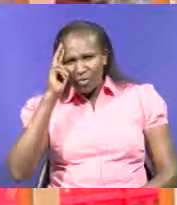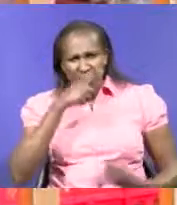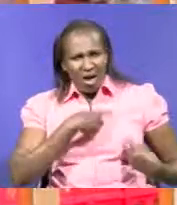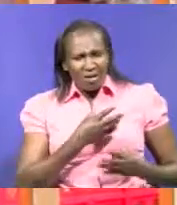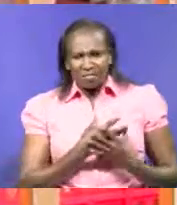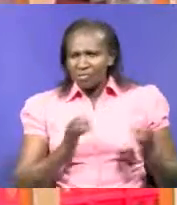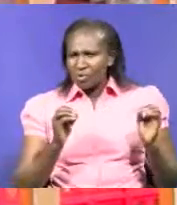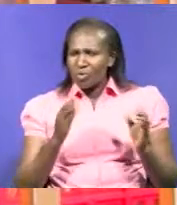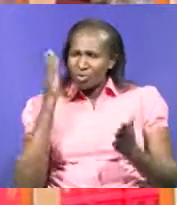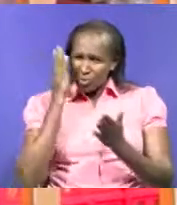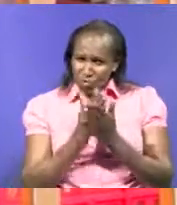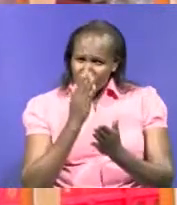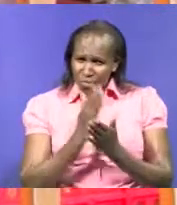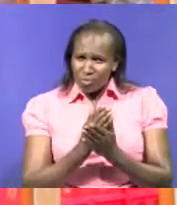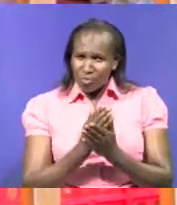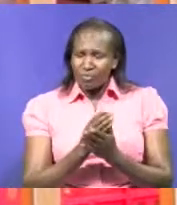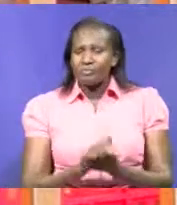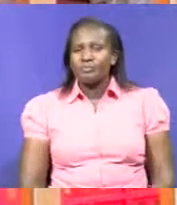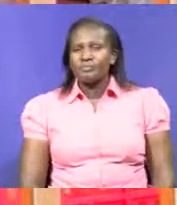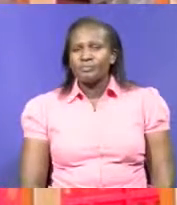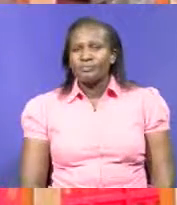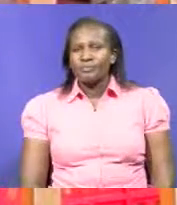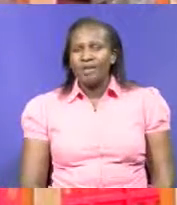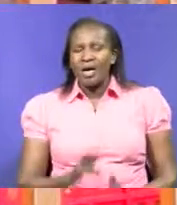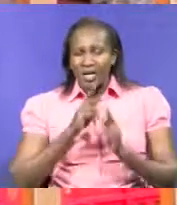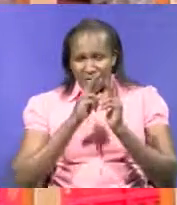na makweli mchumia juani hulia kivulini.